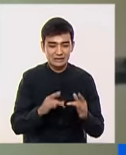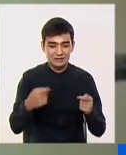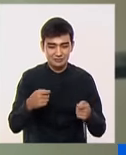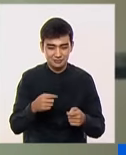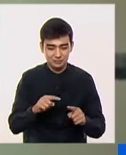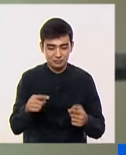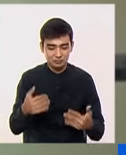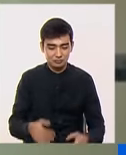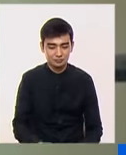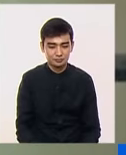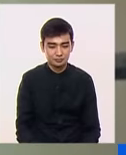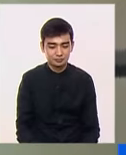информбюро карагандинская область